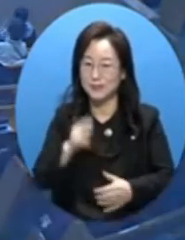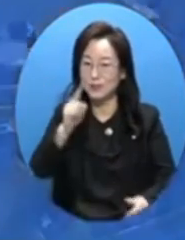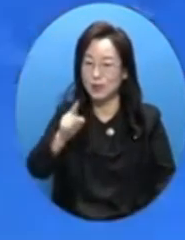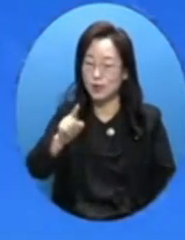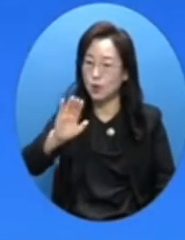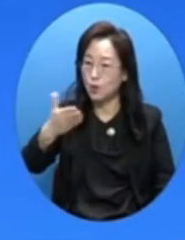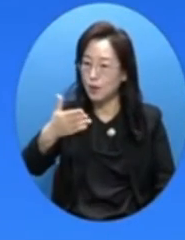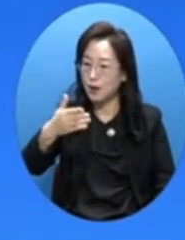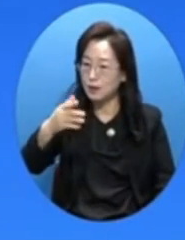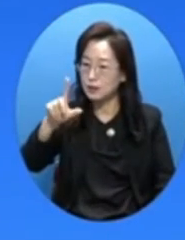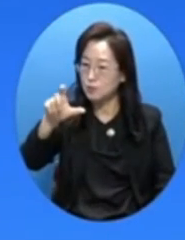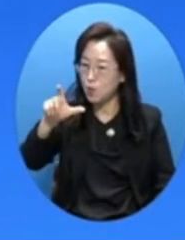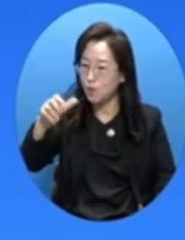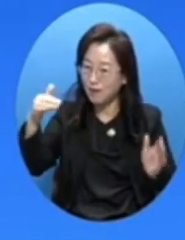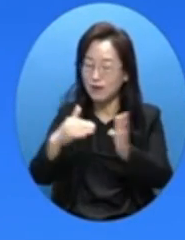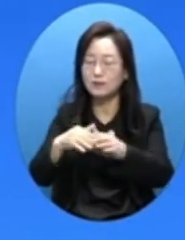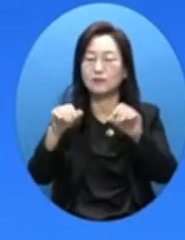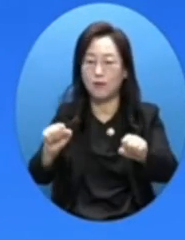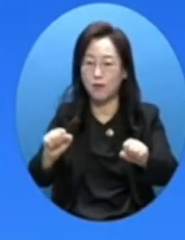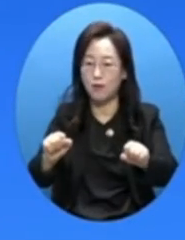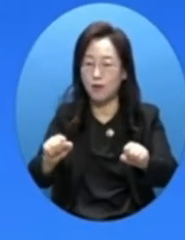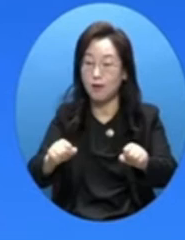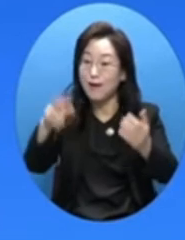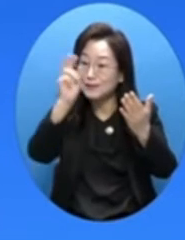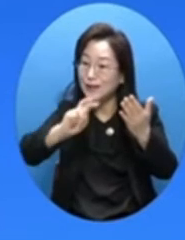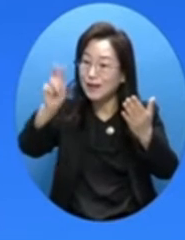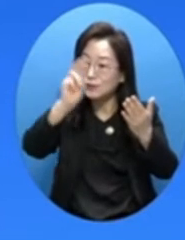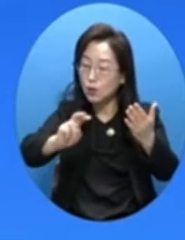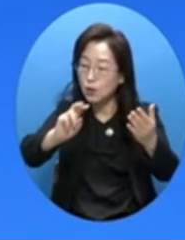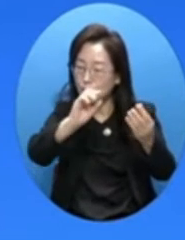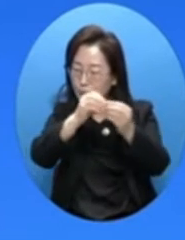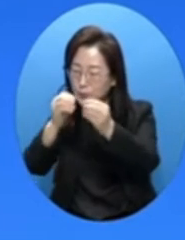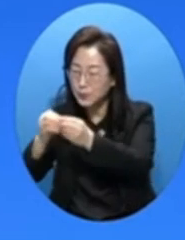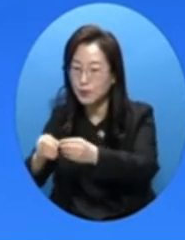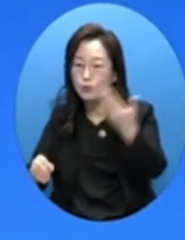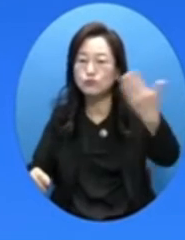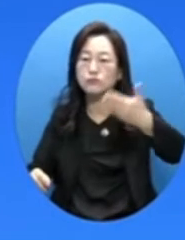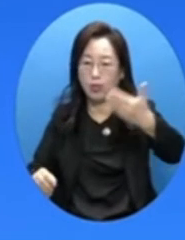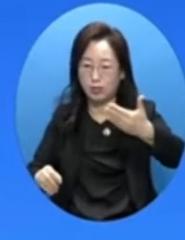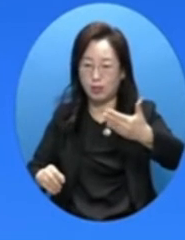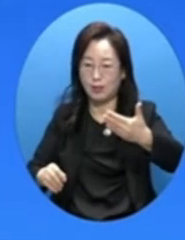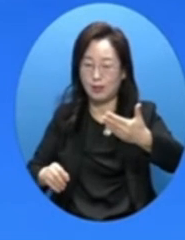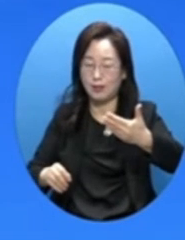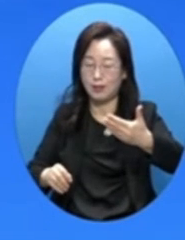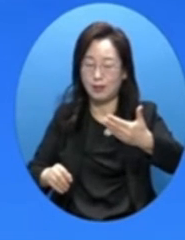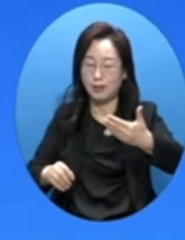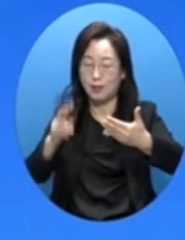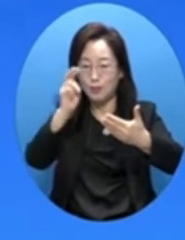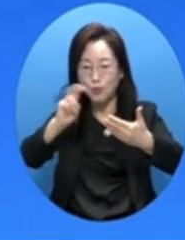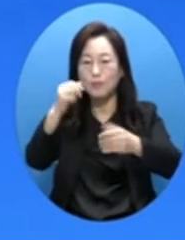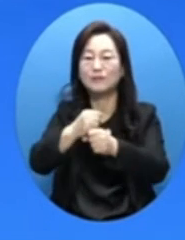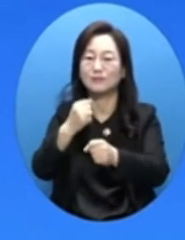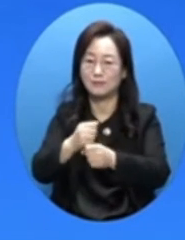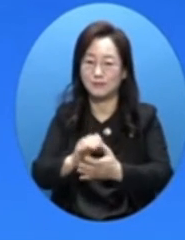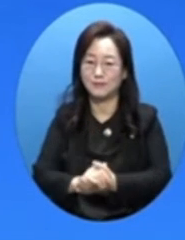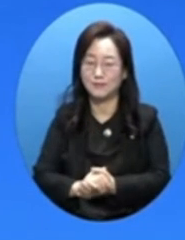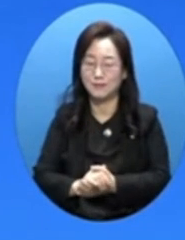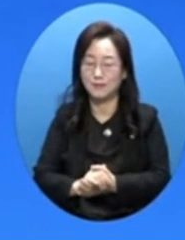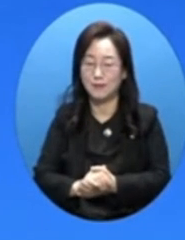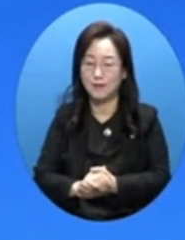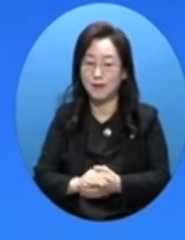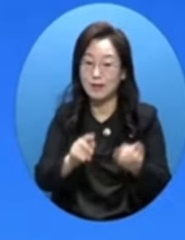1915년까지 95세를 살면서 찬송가를 무려 9,000편을 지었습니다. 9,000편. 여러분 이 파니